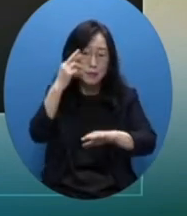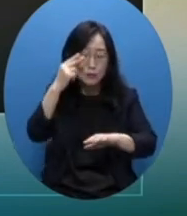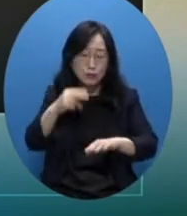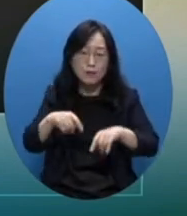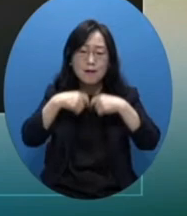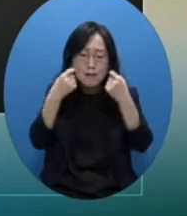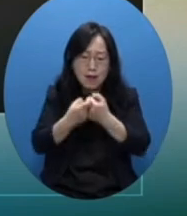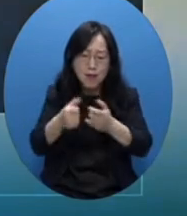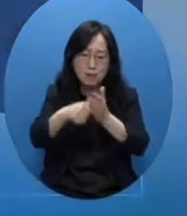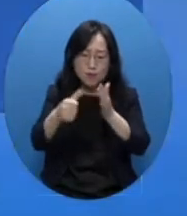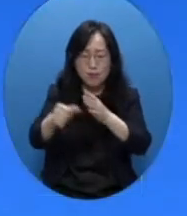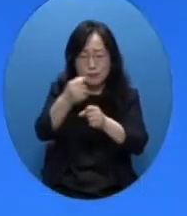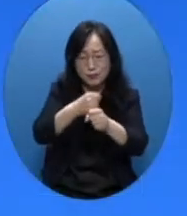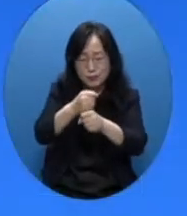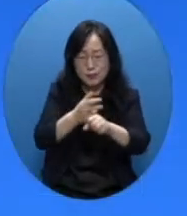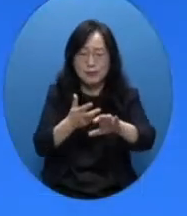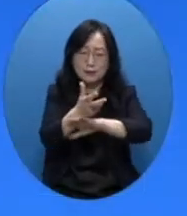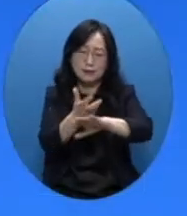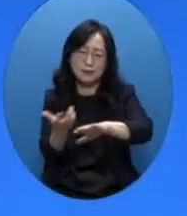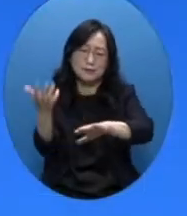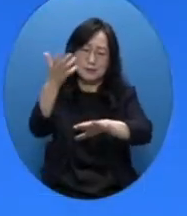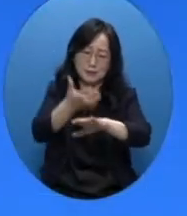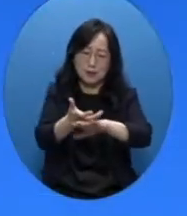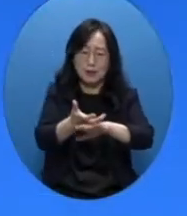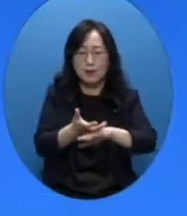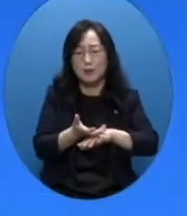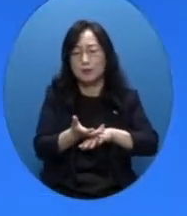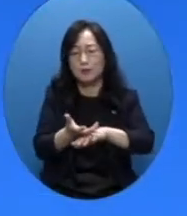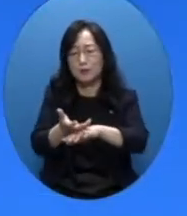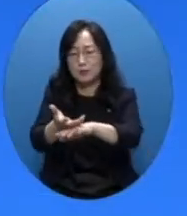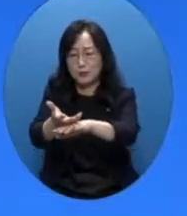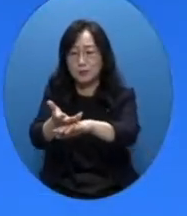이렇게 이주하는 경우가 많이 있습니다.